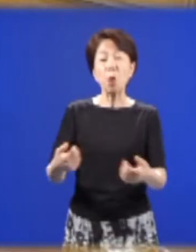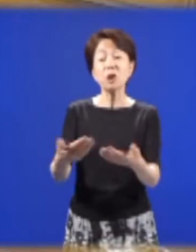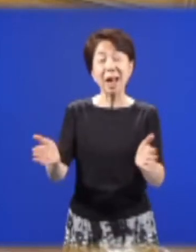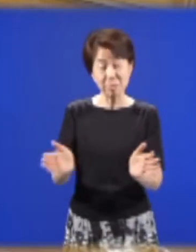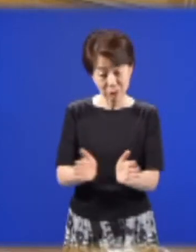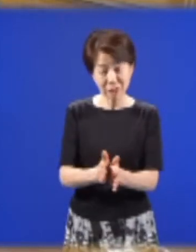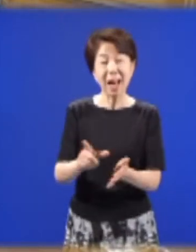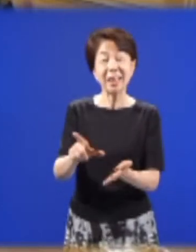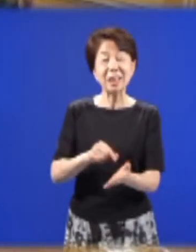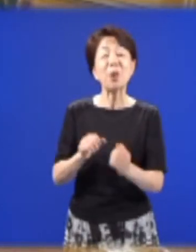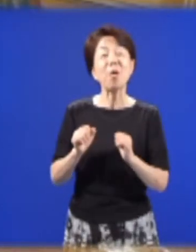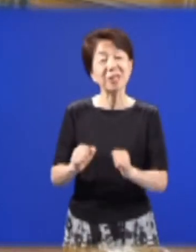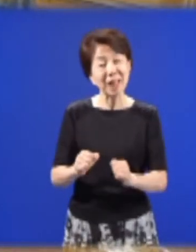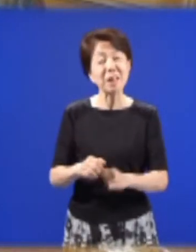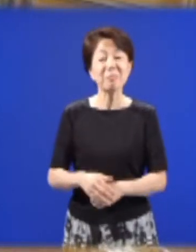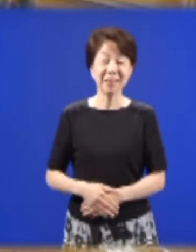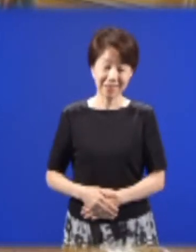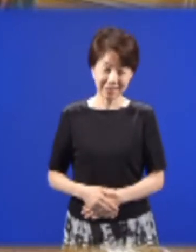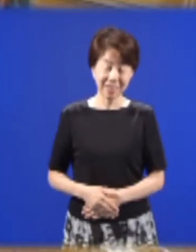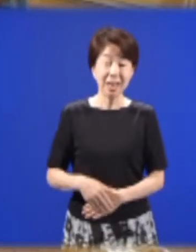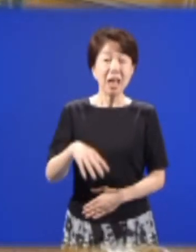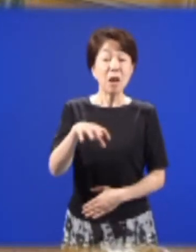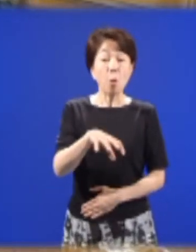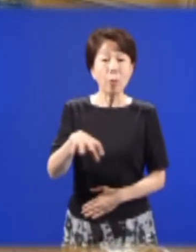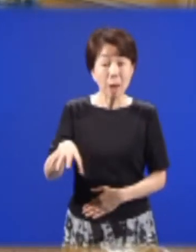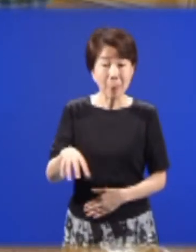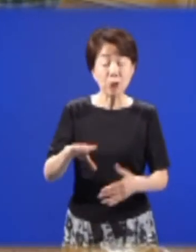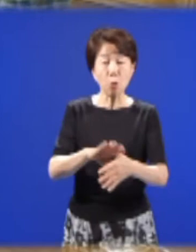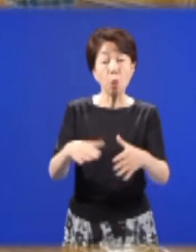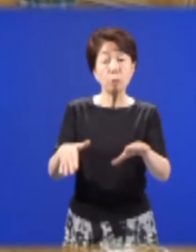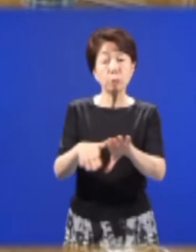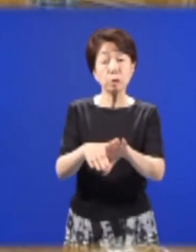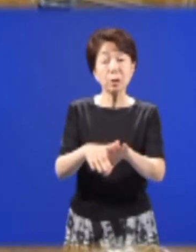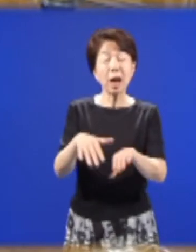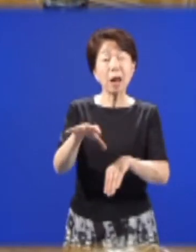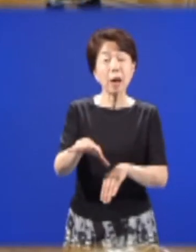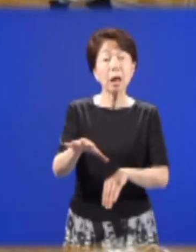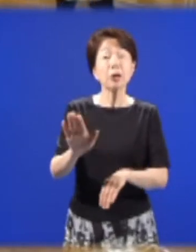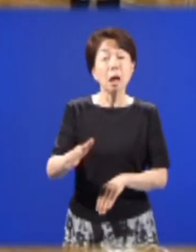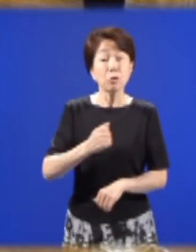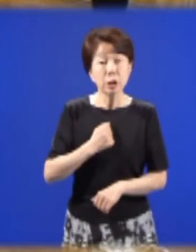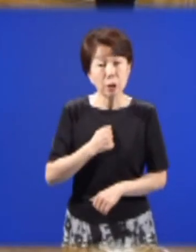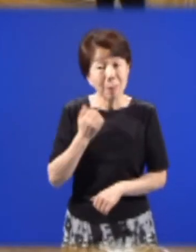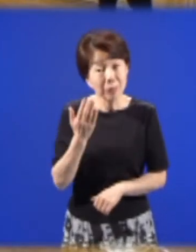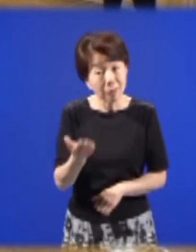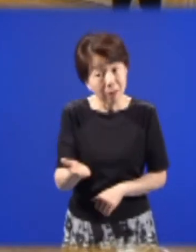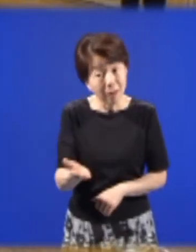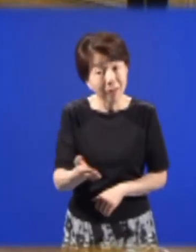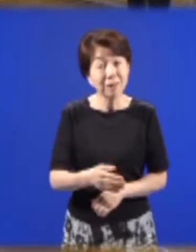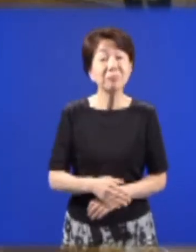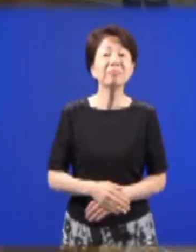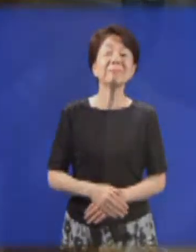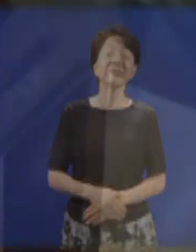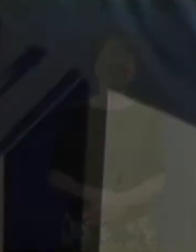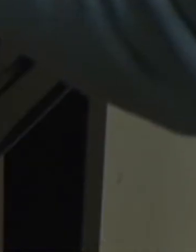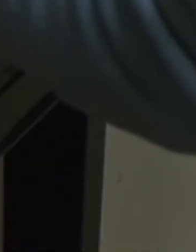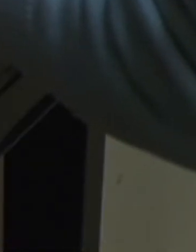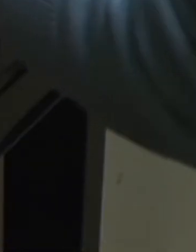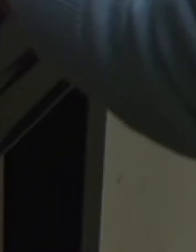っているみたいですね。こんな場所文化会館にあるって知ってましたか？